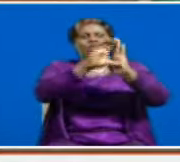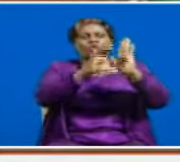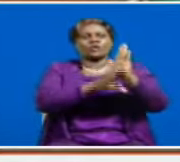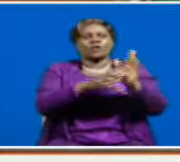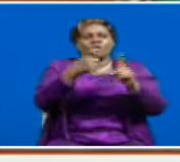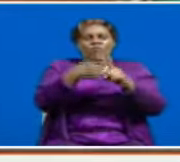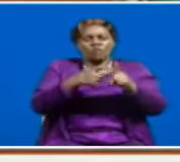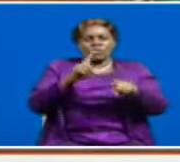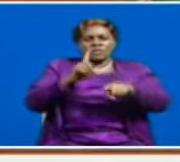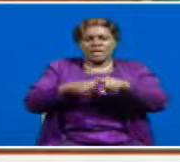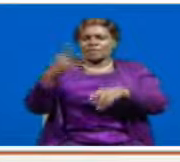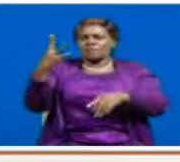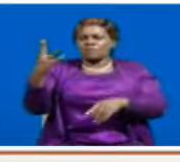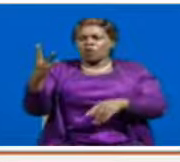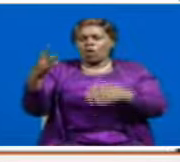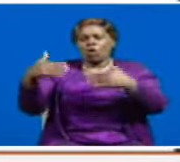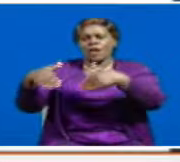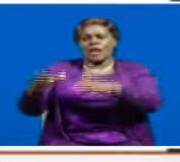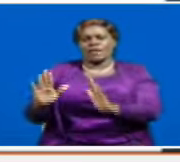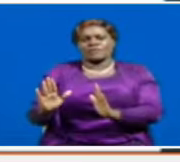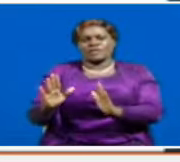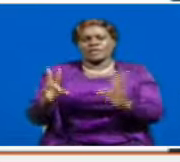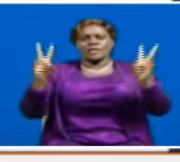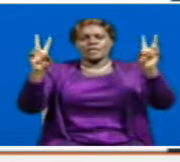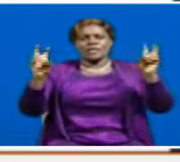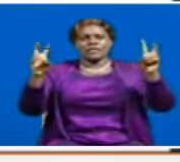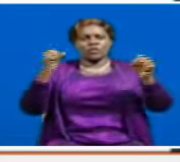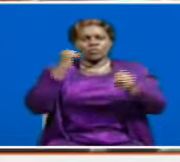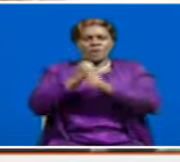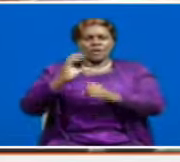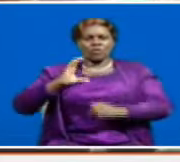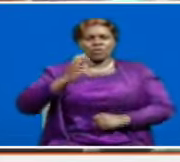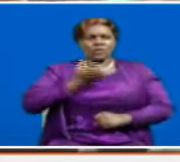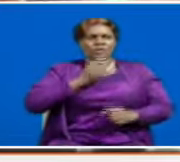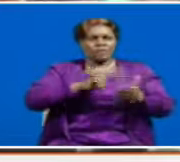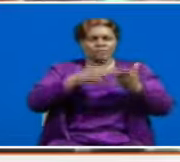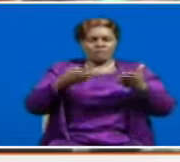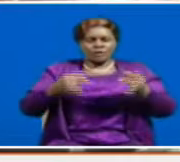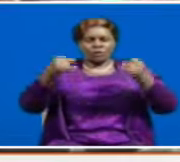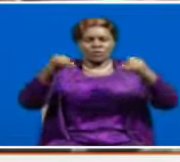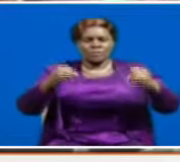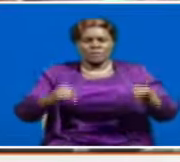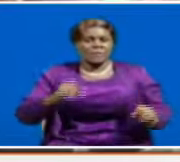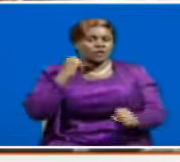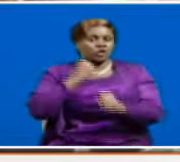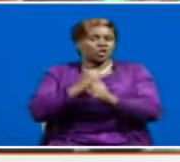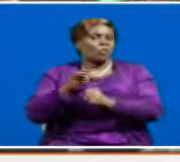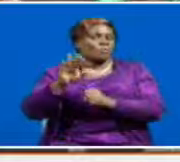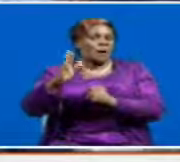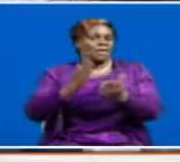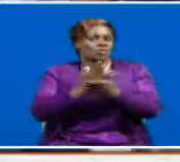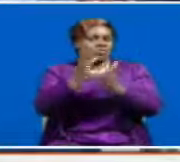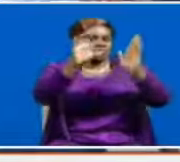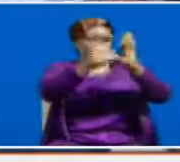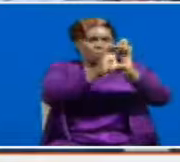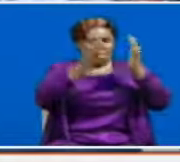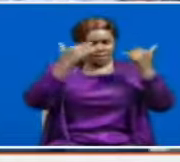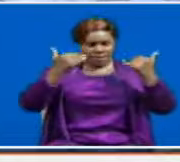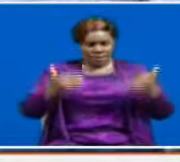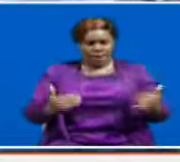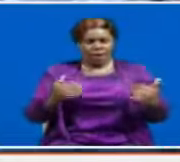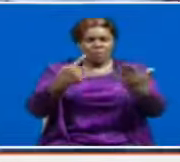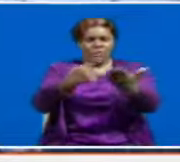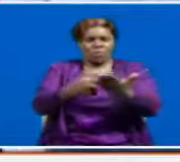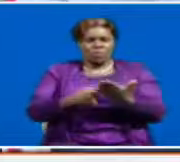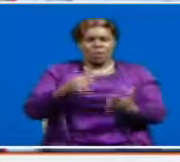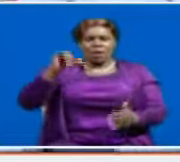tangu makamishna wote waondoke, swala ambalo limefanya tume hiyo kushindwa kutekeleza majukumu yake ya kikatiba. Kwa sasa mjadala